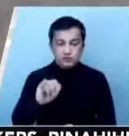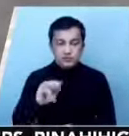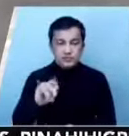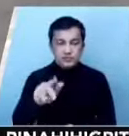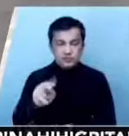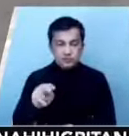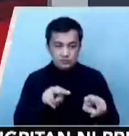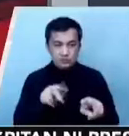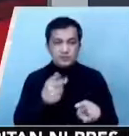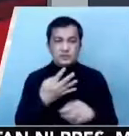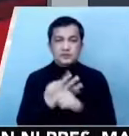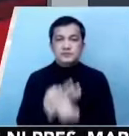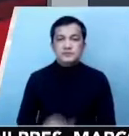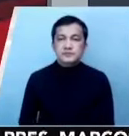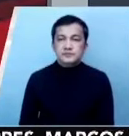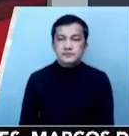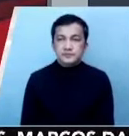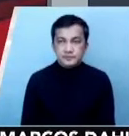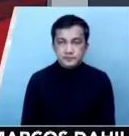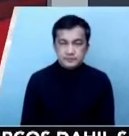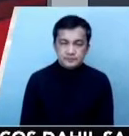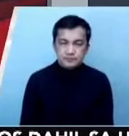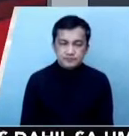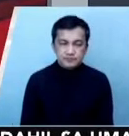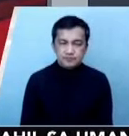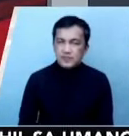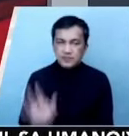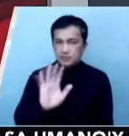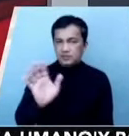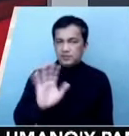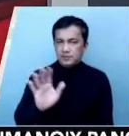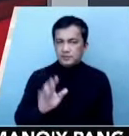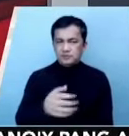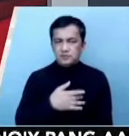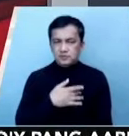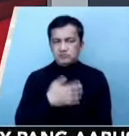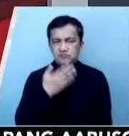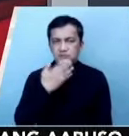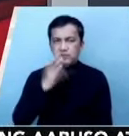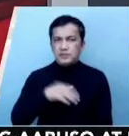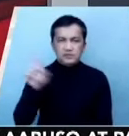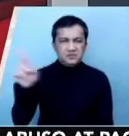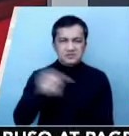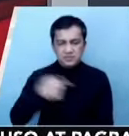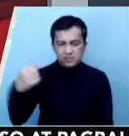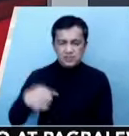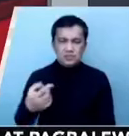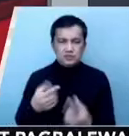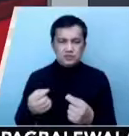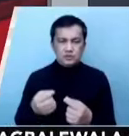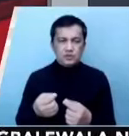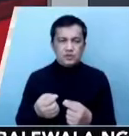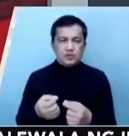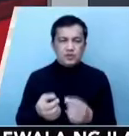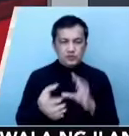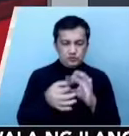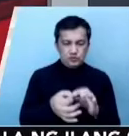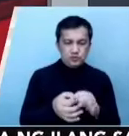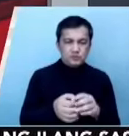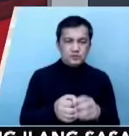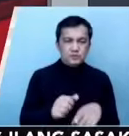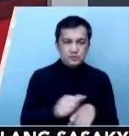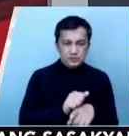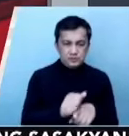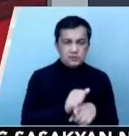Oras. Hindi dapat masamain ng China ang ginagawang joint patrol ng magkakaalyadong bansa